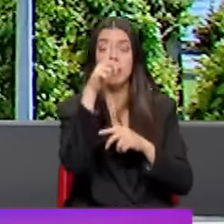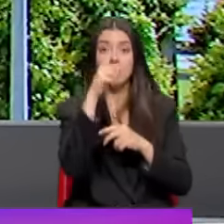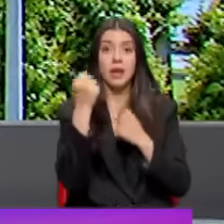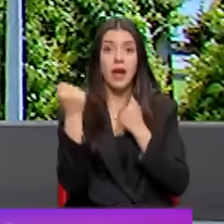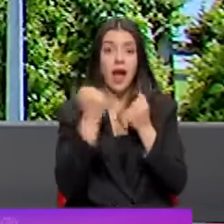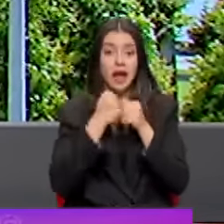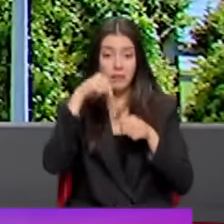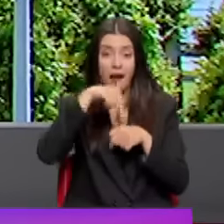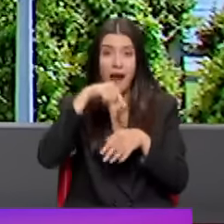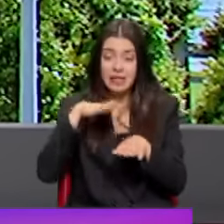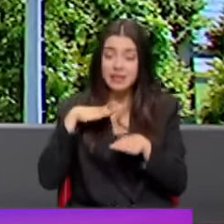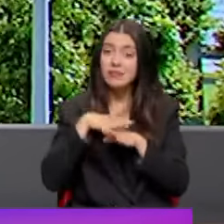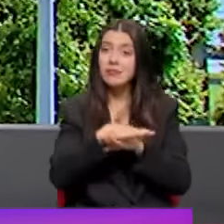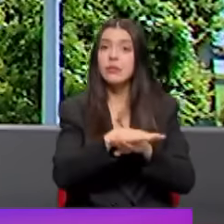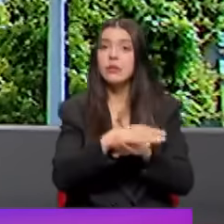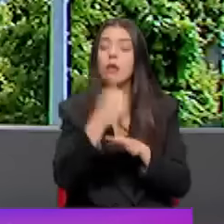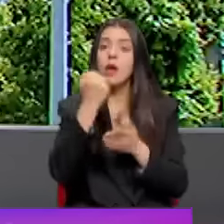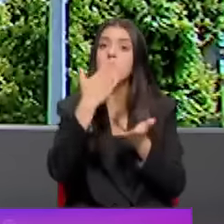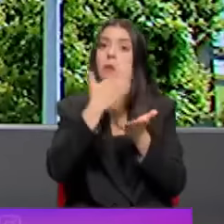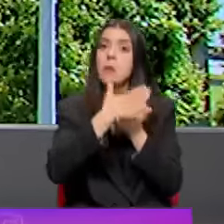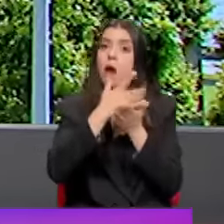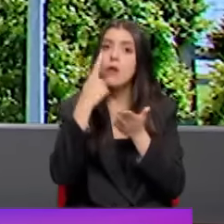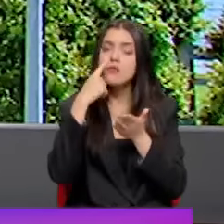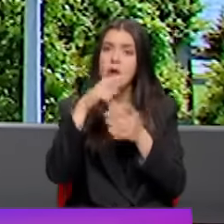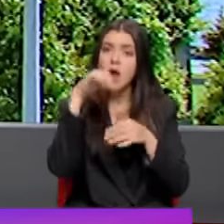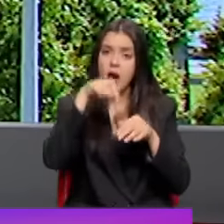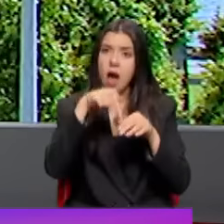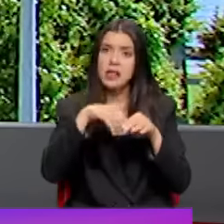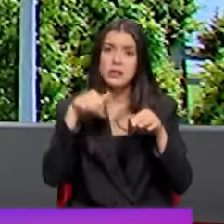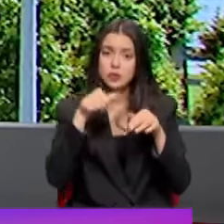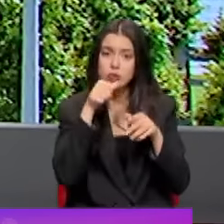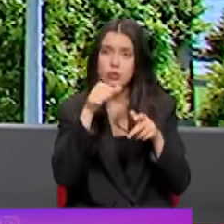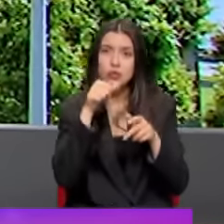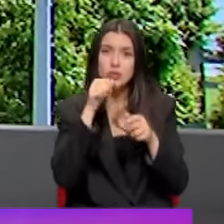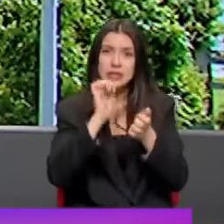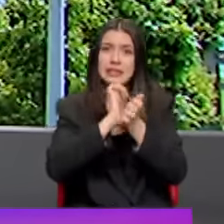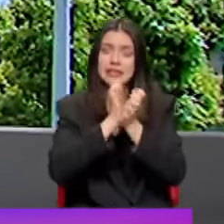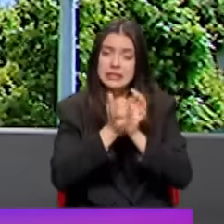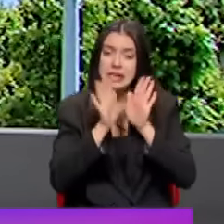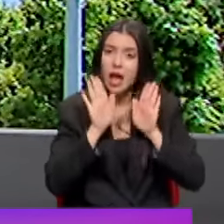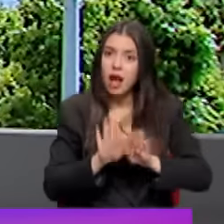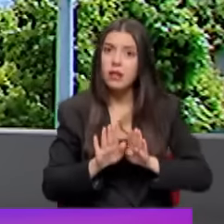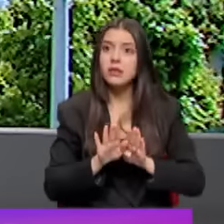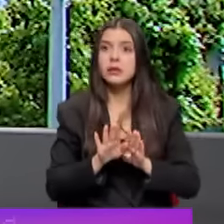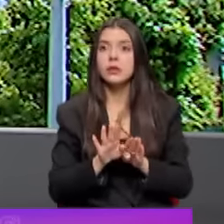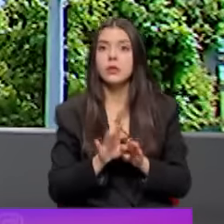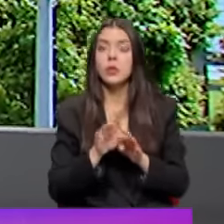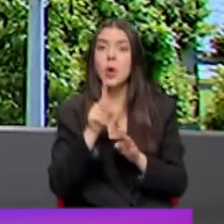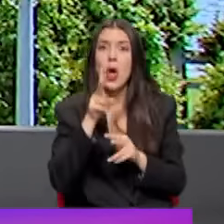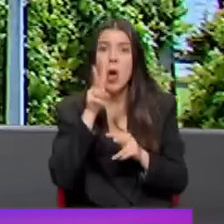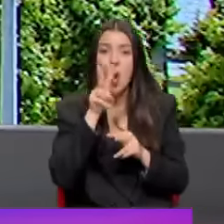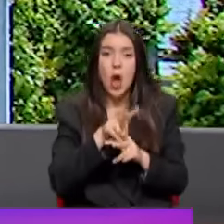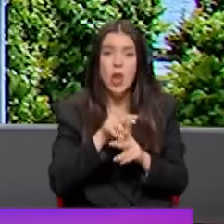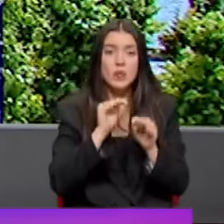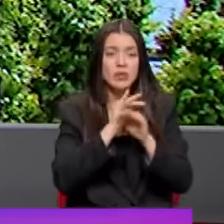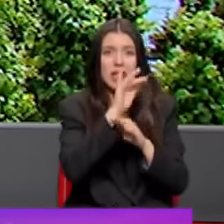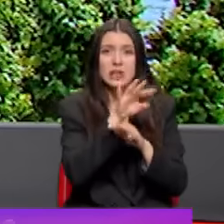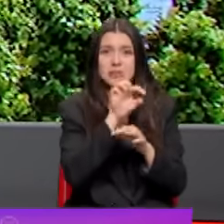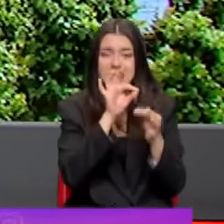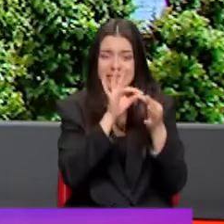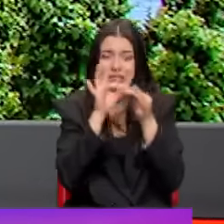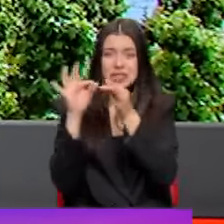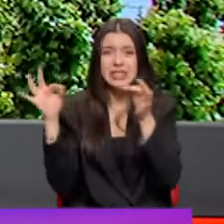altından geçiyorlar park halindeki bir aracın altında sel sularıyla sıkışıp kalıyorlar ve ölüm ile yaşam arasındaki